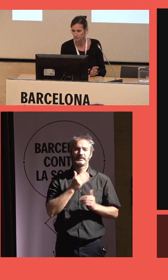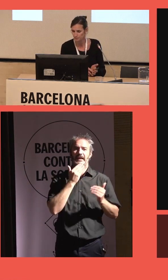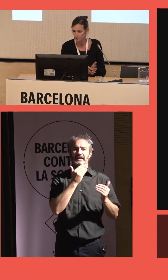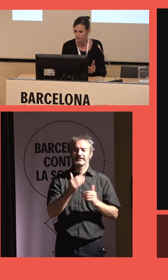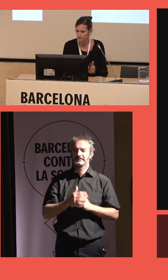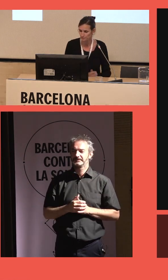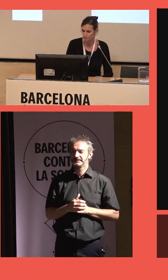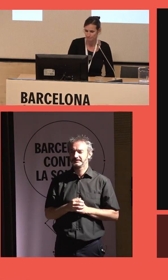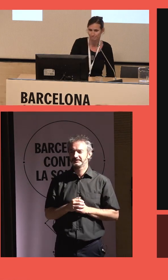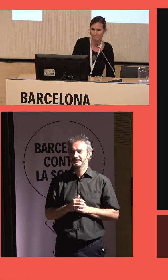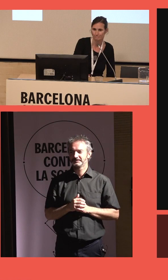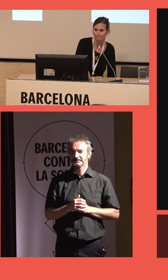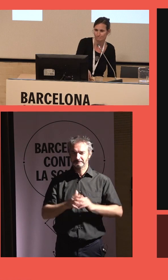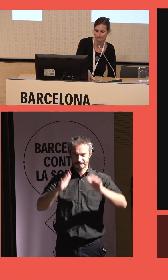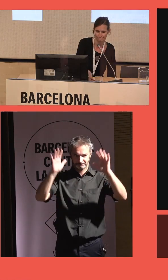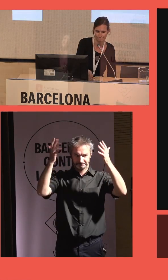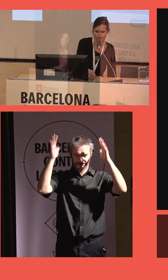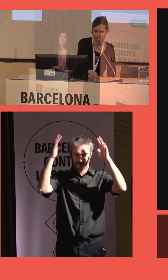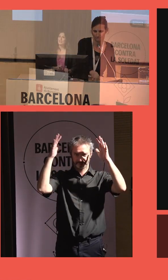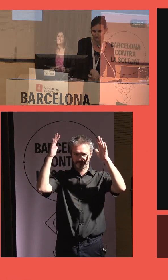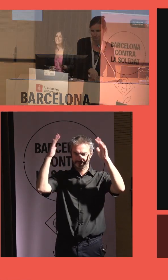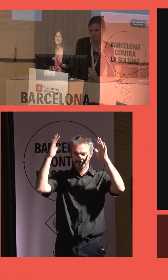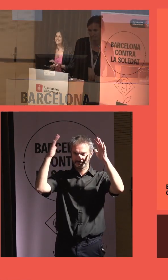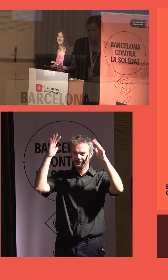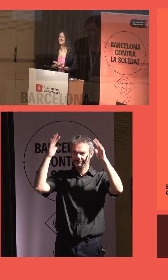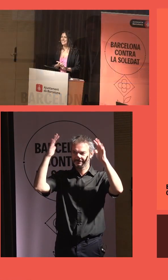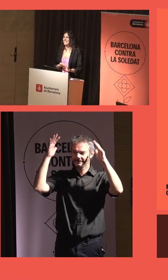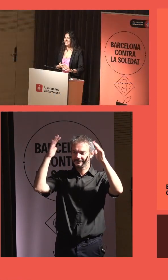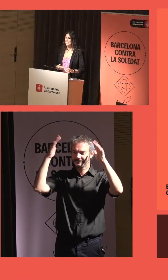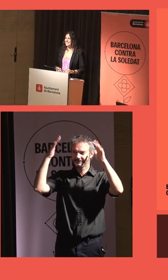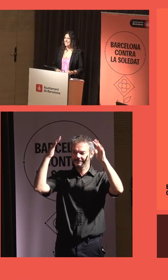tingueu Gràcies Clara Costa